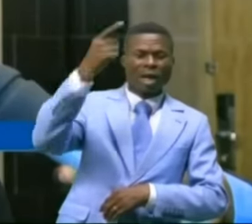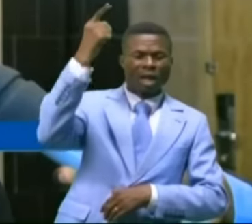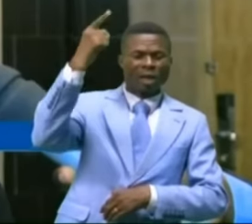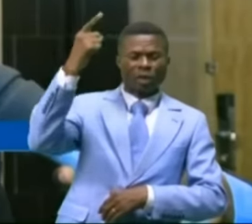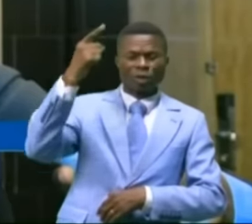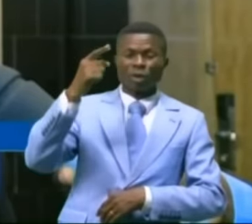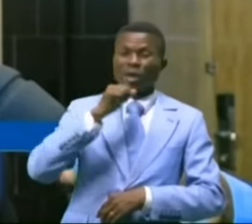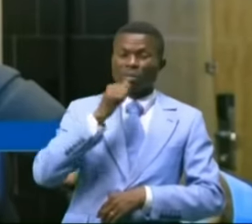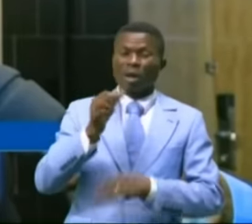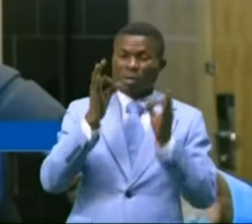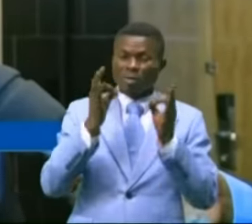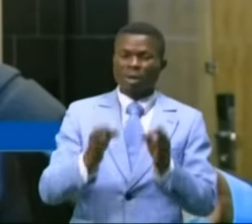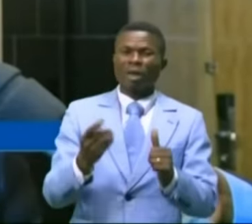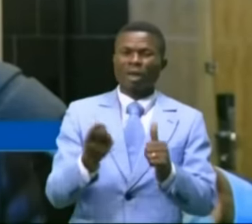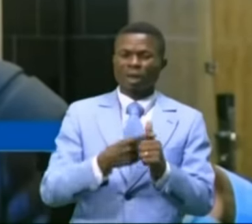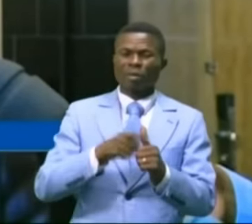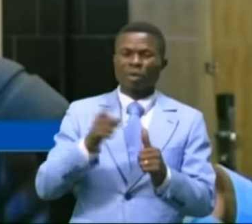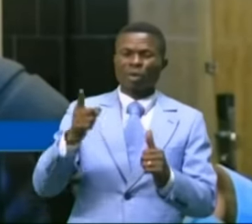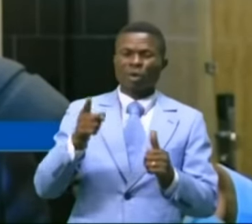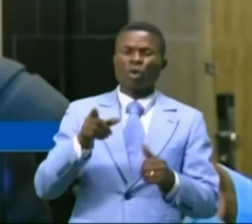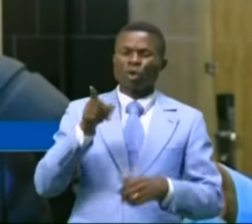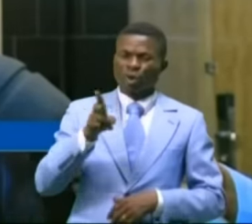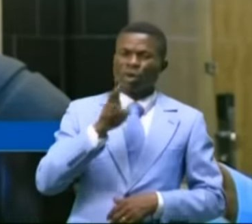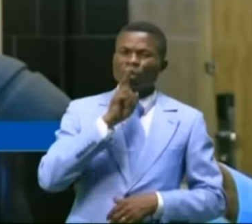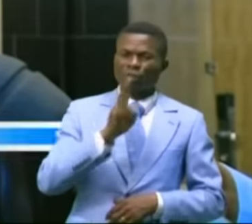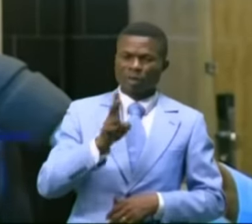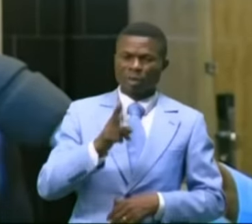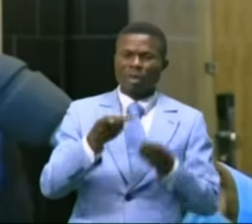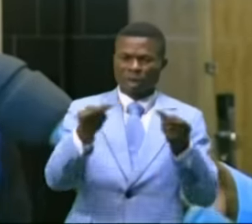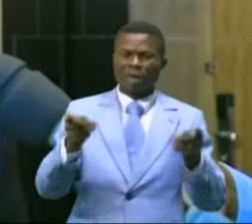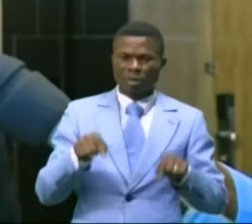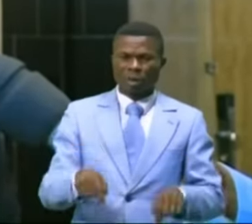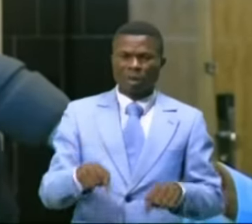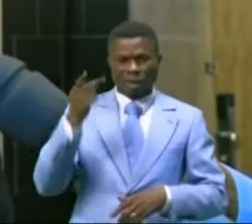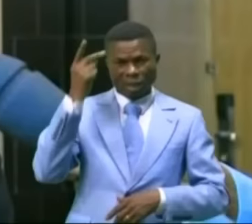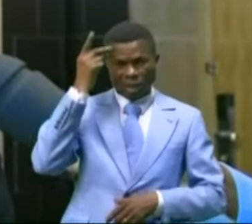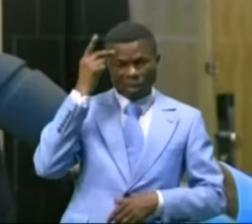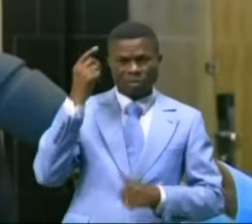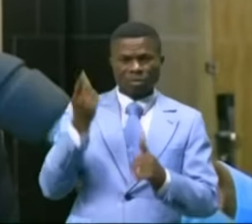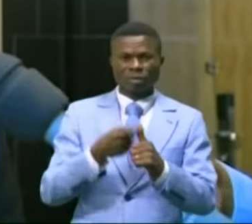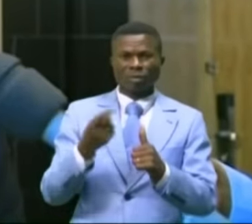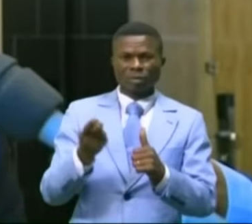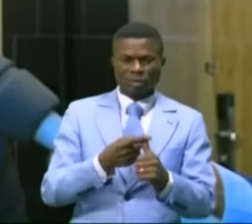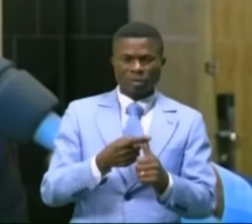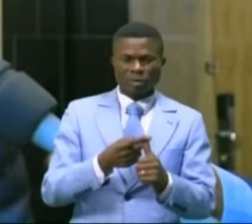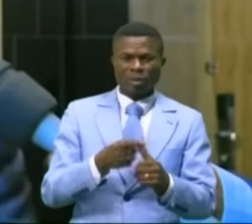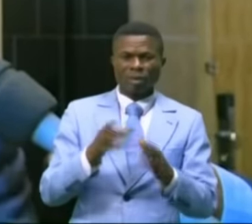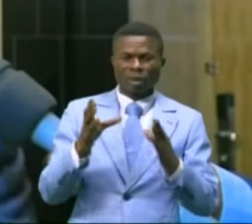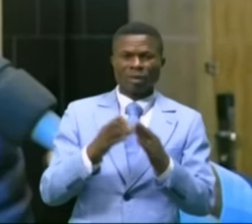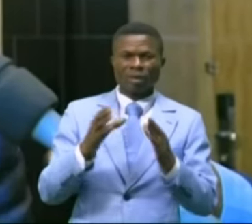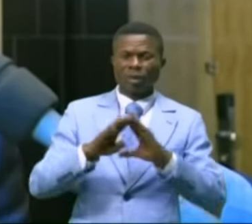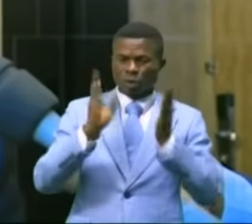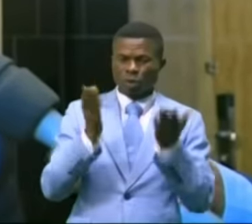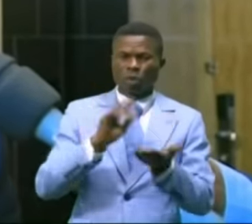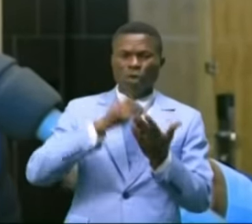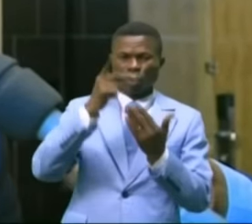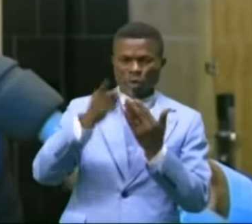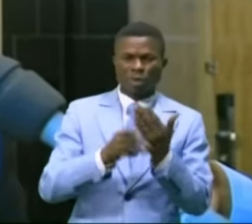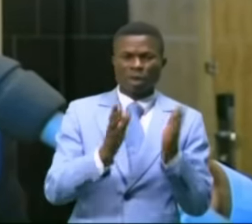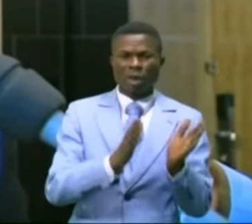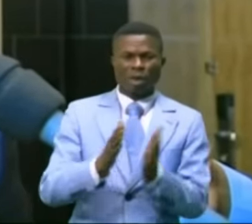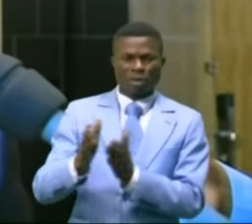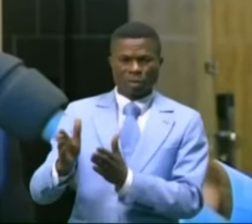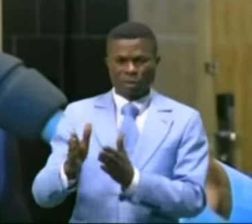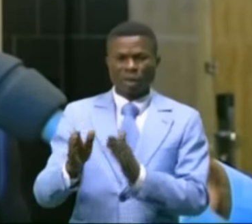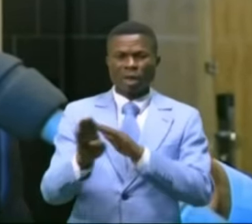internationales, mais aussi d'avoir été vraiment sur le terrain ici, particulièrement avec tous ces programmes que nous avions